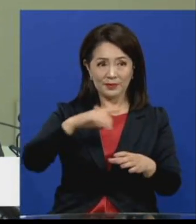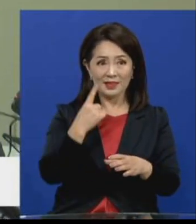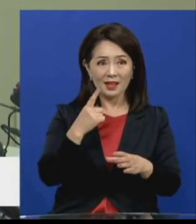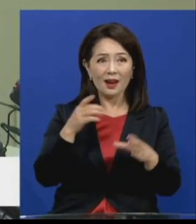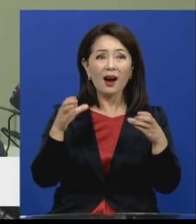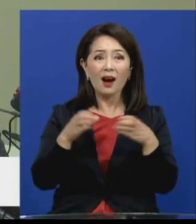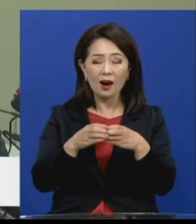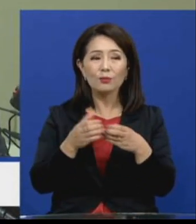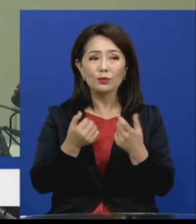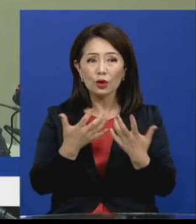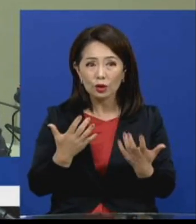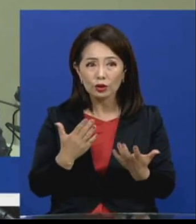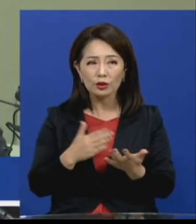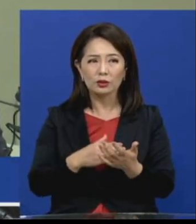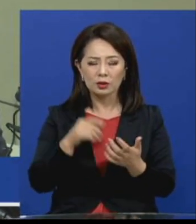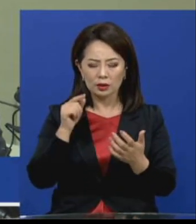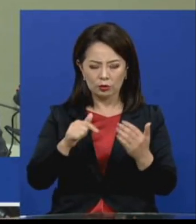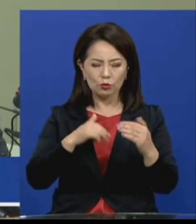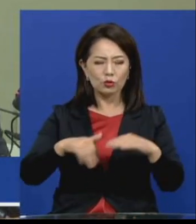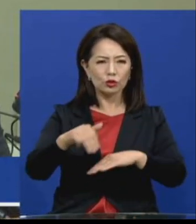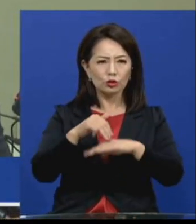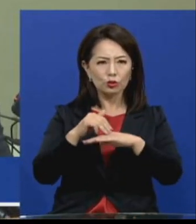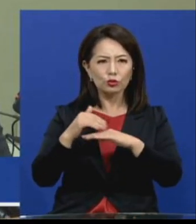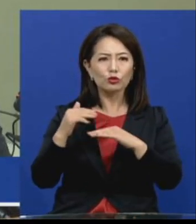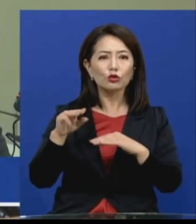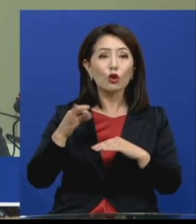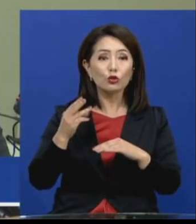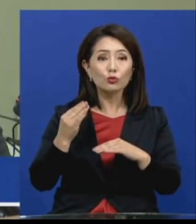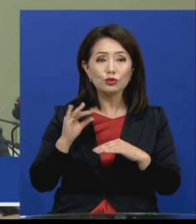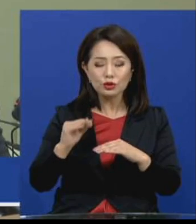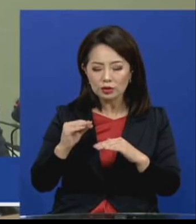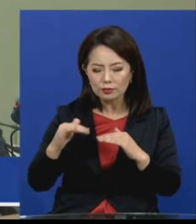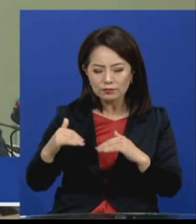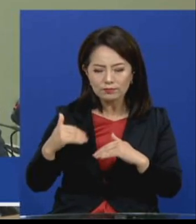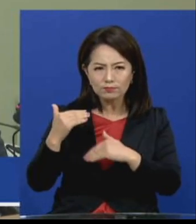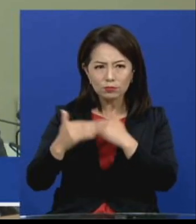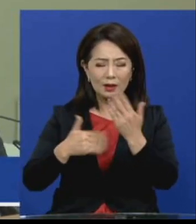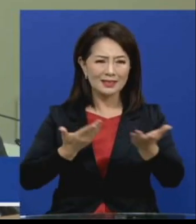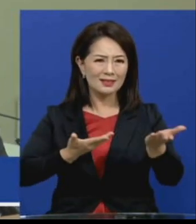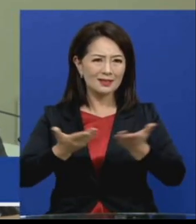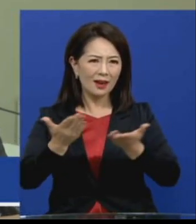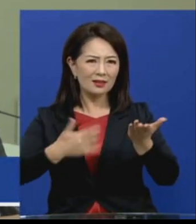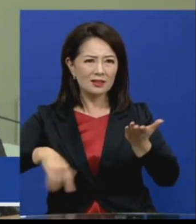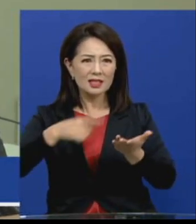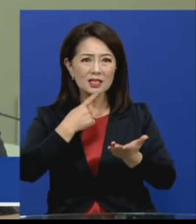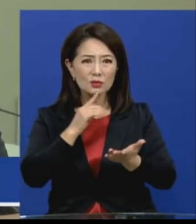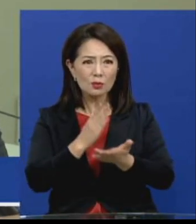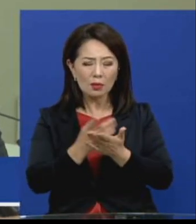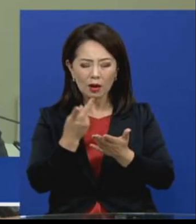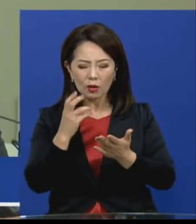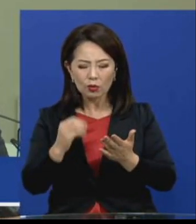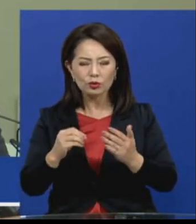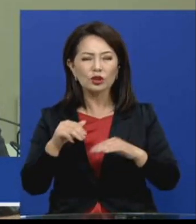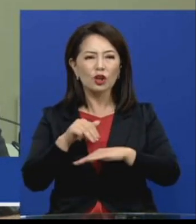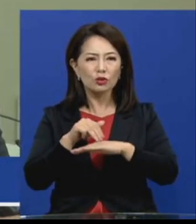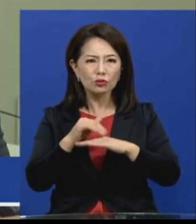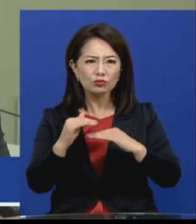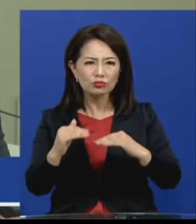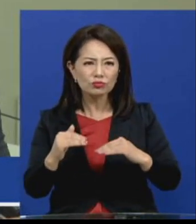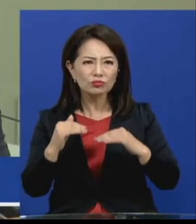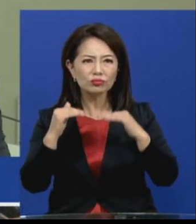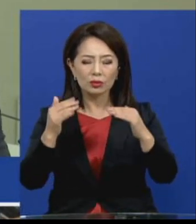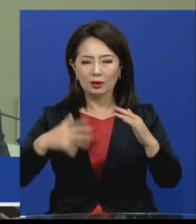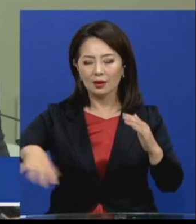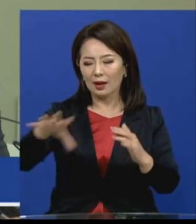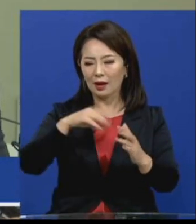олон удаан хугацаанд төлөвшөж, тэ энэ зах зээлийн ороо босгоо үед бид нар төлөвшөж энэ хугацаанд